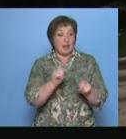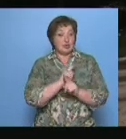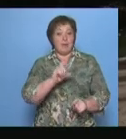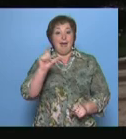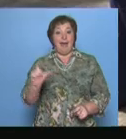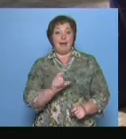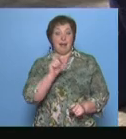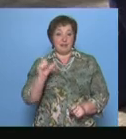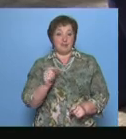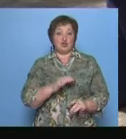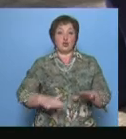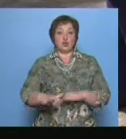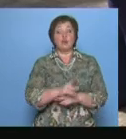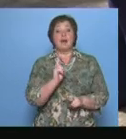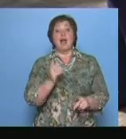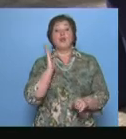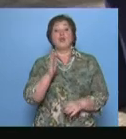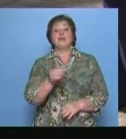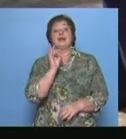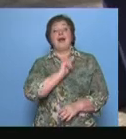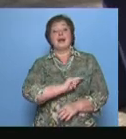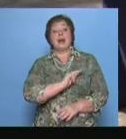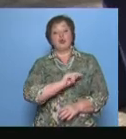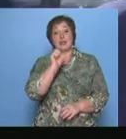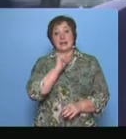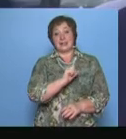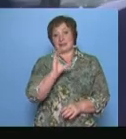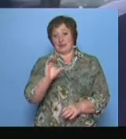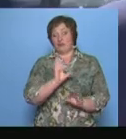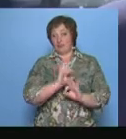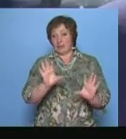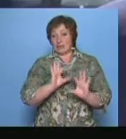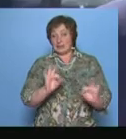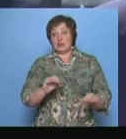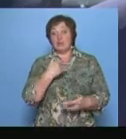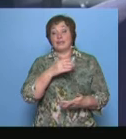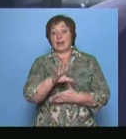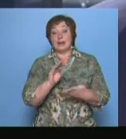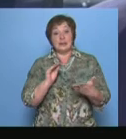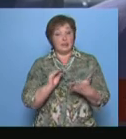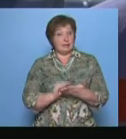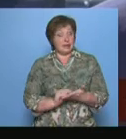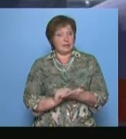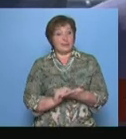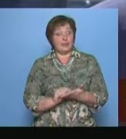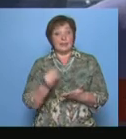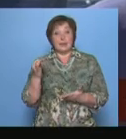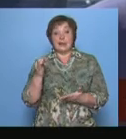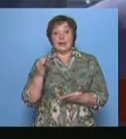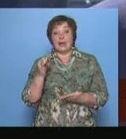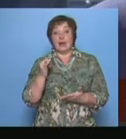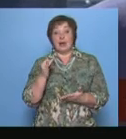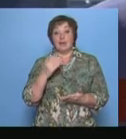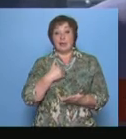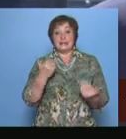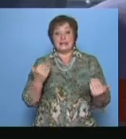экономическую зону. Как это будет работать, Александр Соловьев объяснил. Привожу пример. Налог на прибыль. Мы ведь